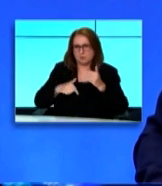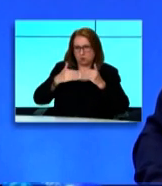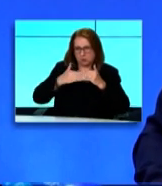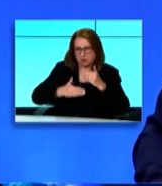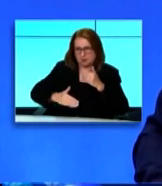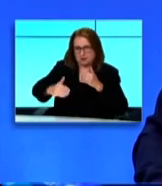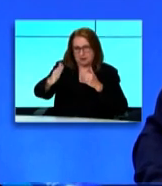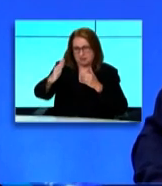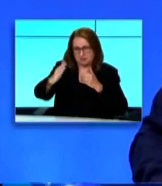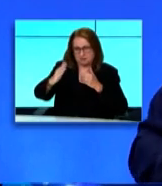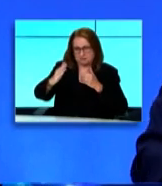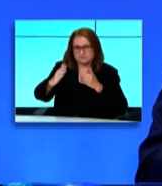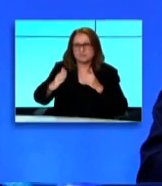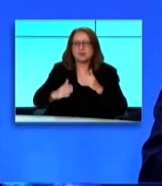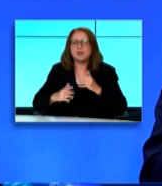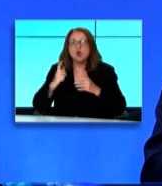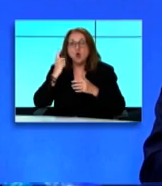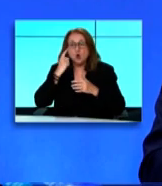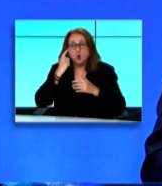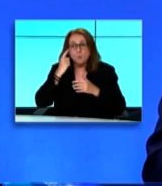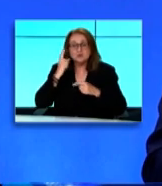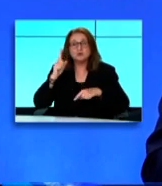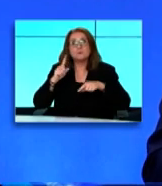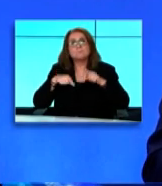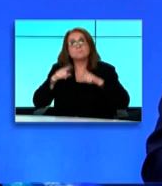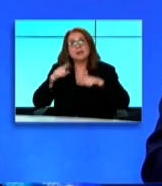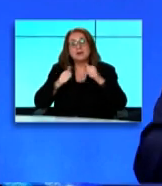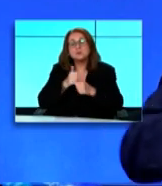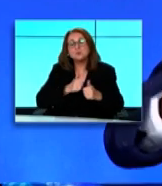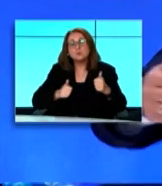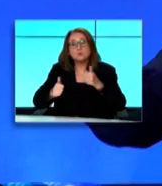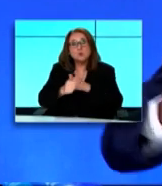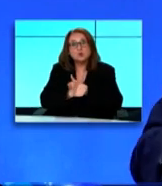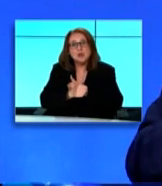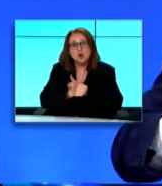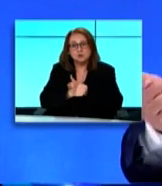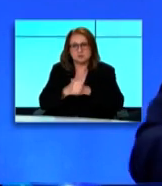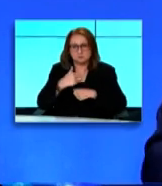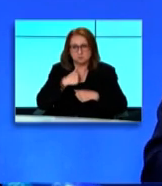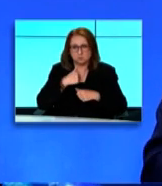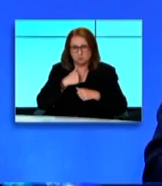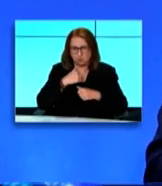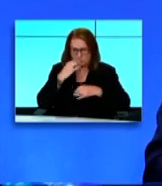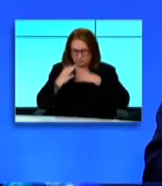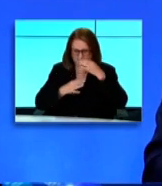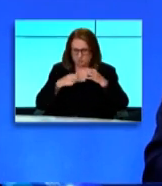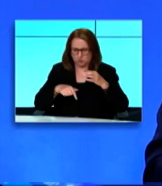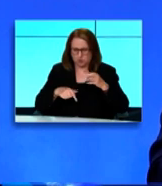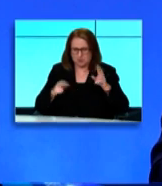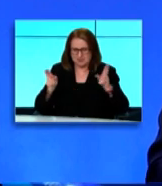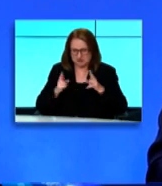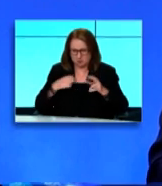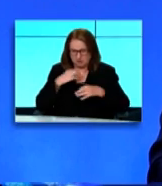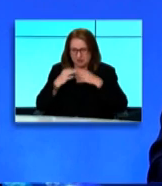ότι ορισμένες από αυτές τις προτεραιότητες για τις οποίες θα επιχειρήσω να σας μιλήσω τώρα σύντομα,